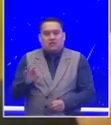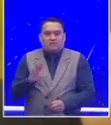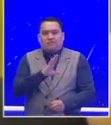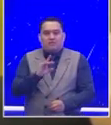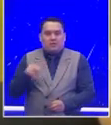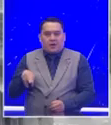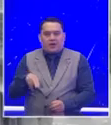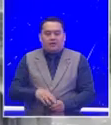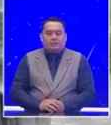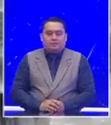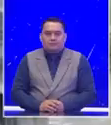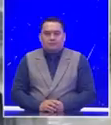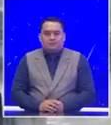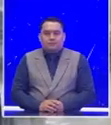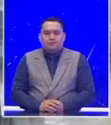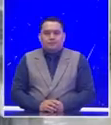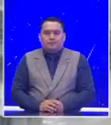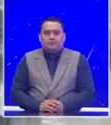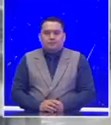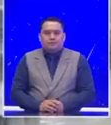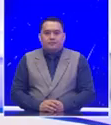1,2% от ВВП.